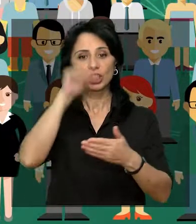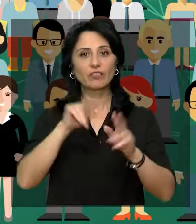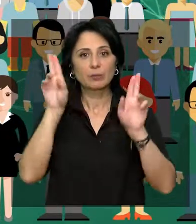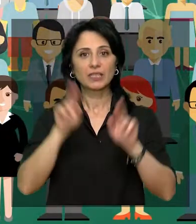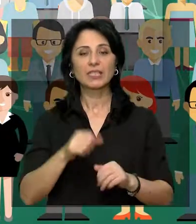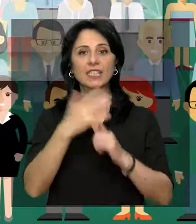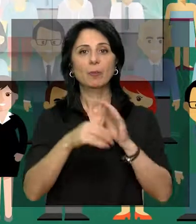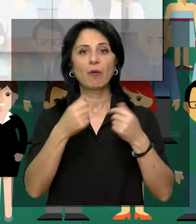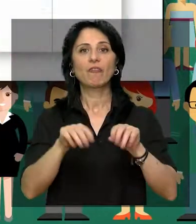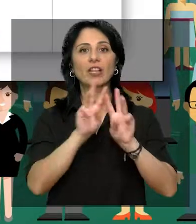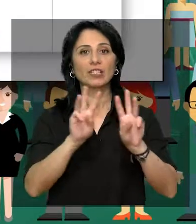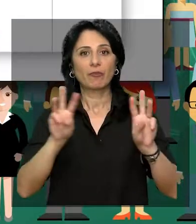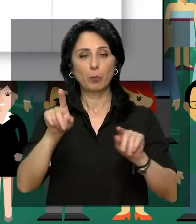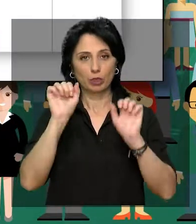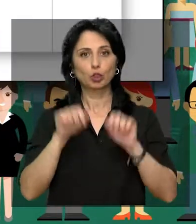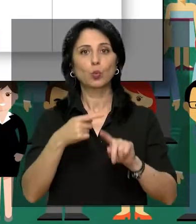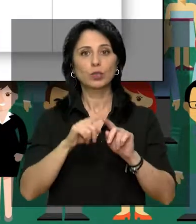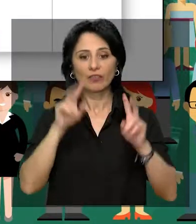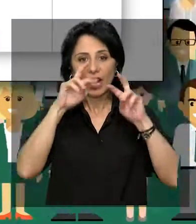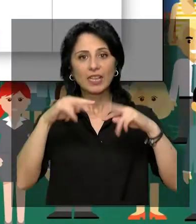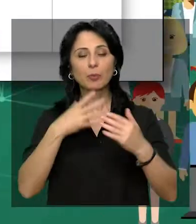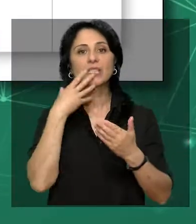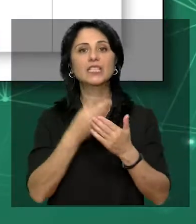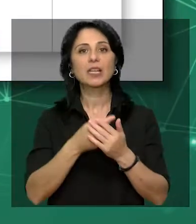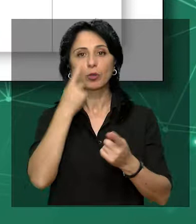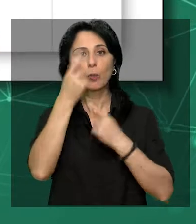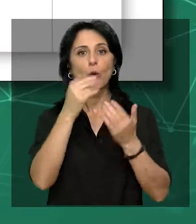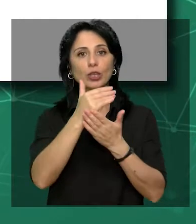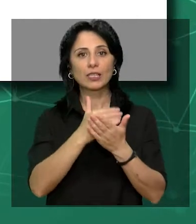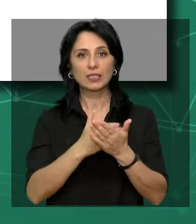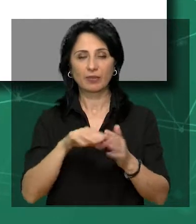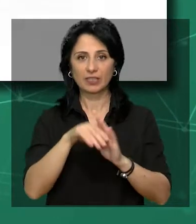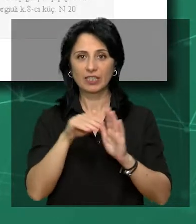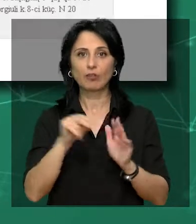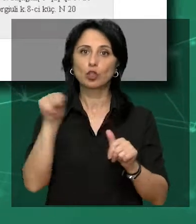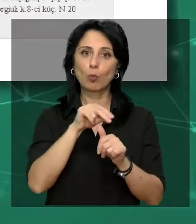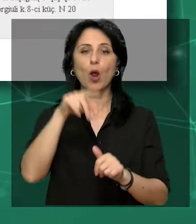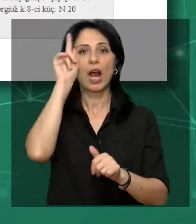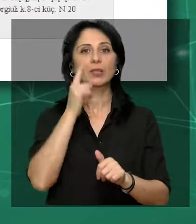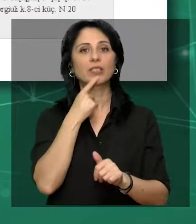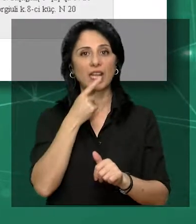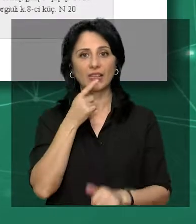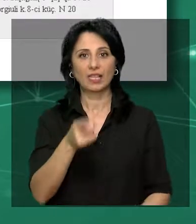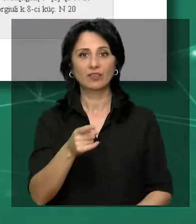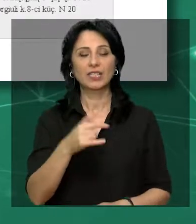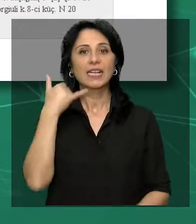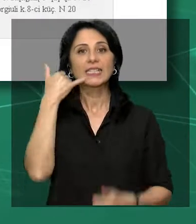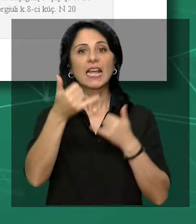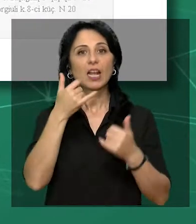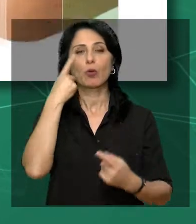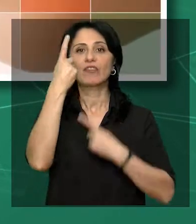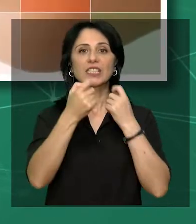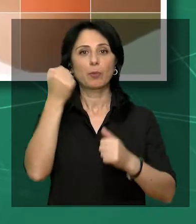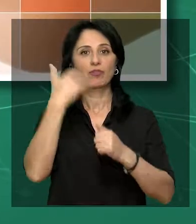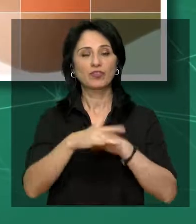ընտրական հանձնաժողովի կայքեջի միջոցով նրանք կարող են ստուգել սեփական տվյալները ընտրողների ցուցակում հայերեն եւ ադրբեջաներեն լեզուներով։